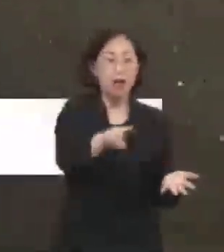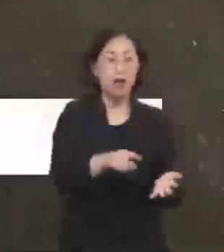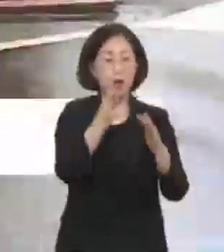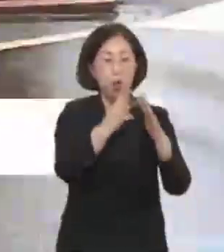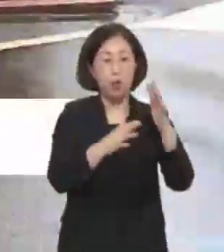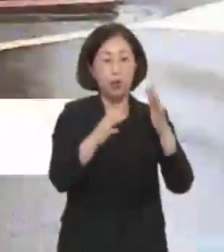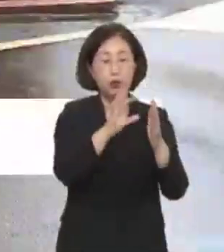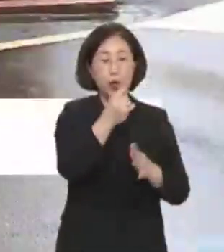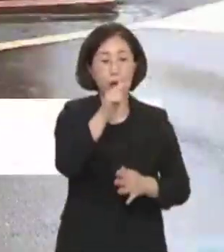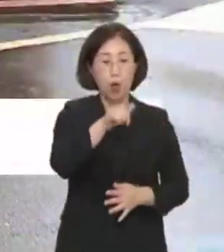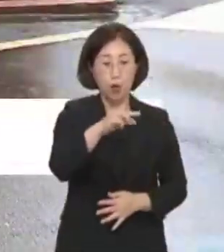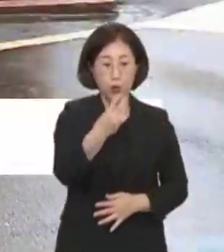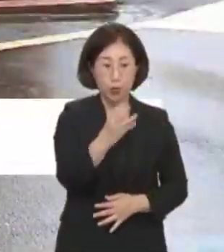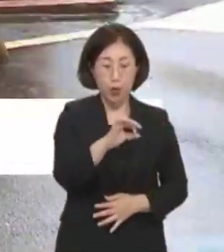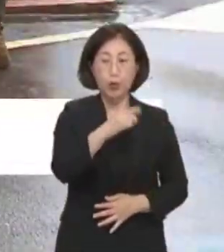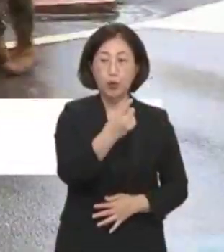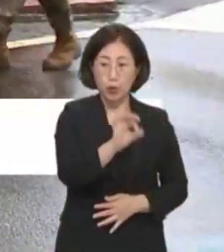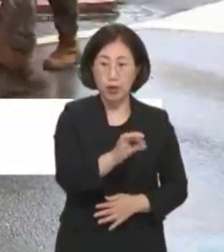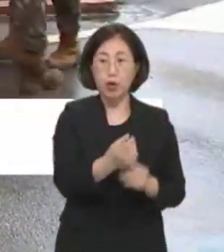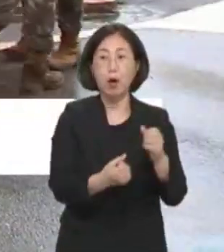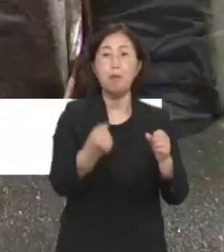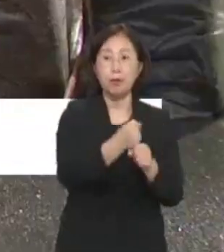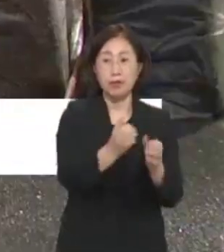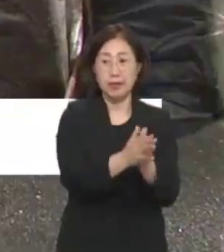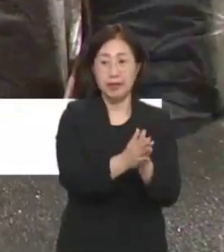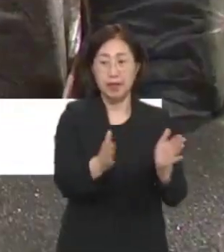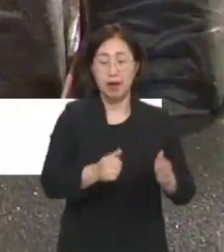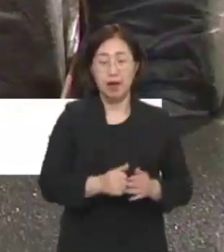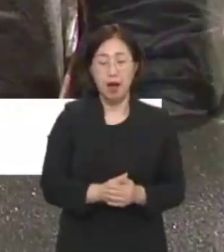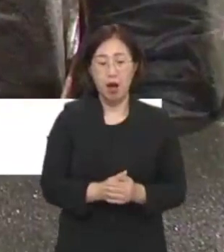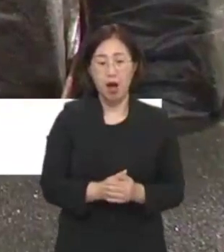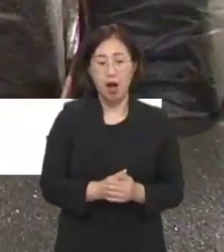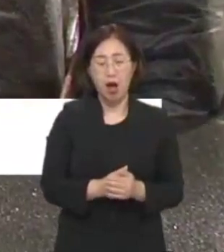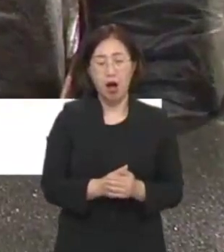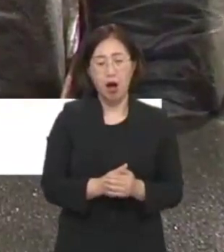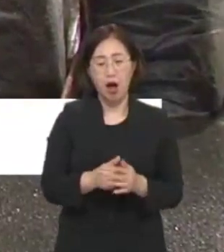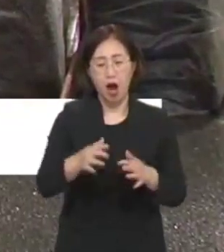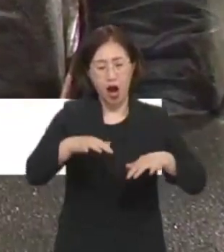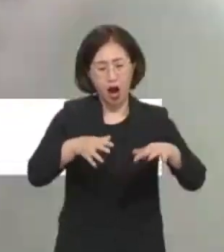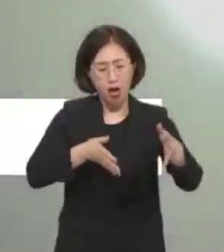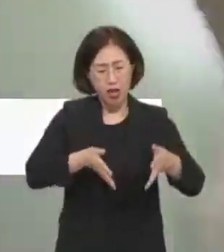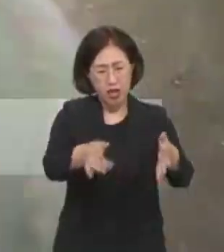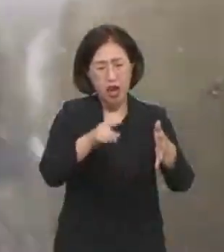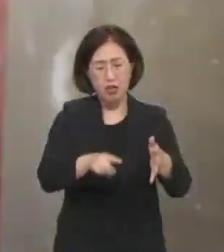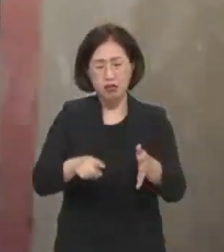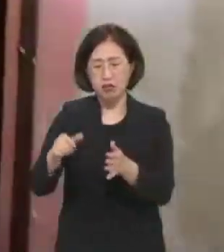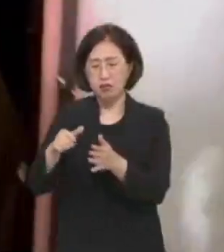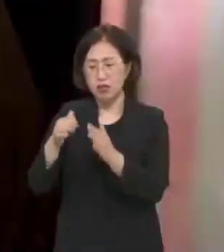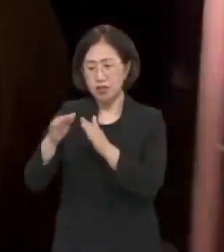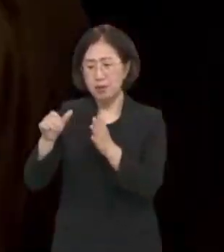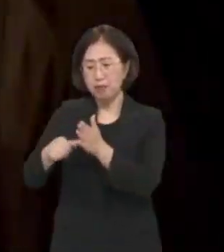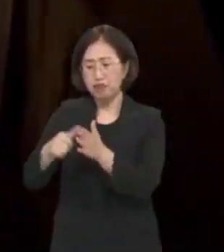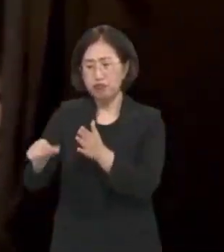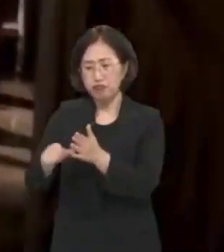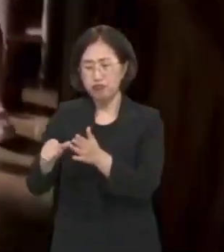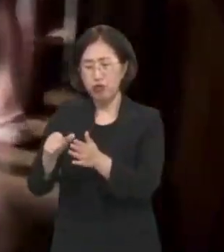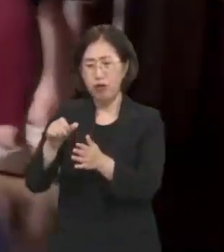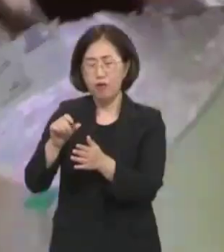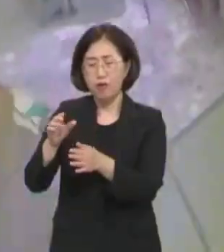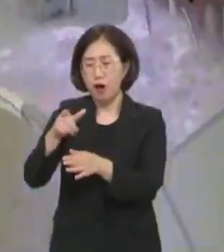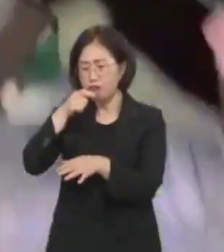옥룡동에서도 복구 작업이 시작됐습니다. 길가엔 집에서 나온 젖은 가재도구가 쌓여 있고 토사로 범벅이 돼버린